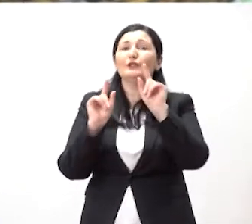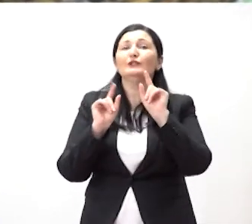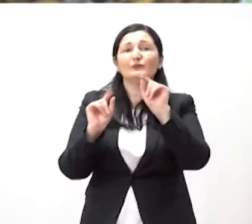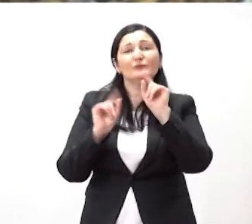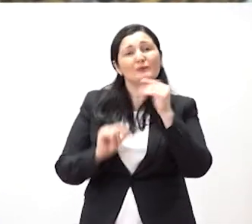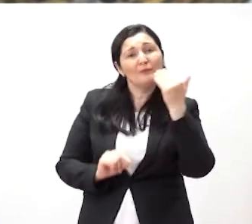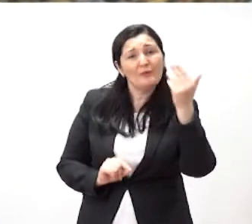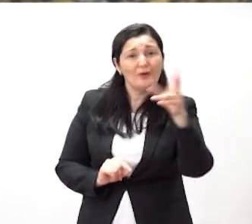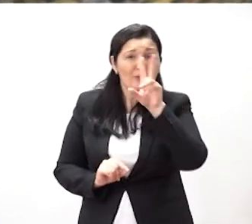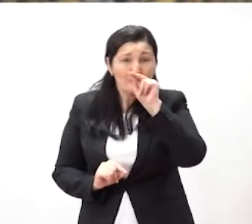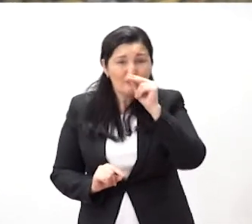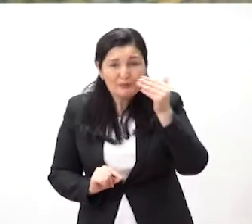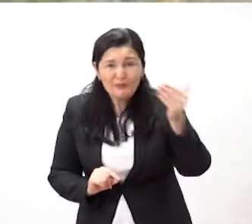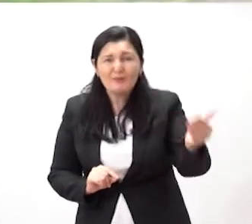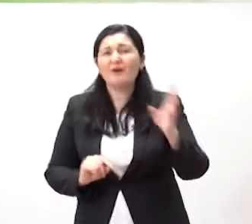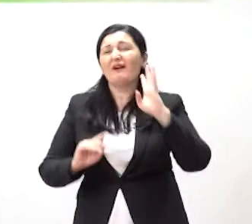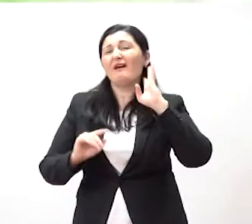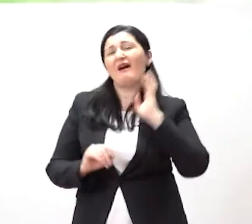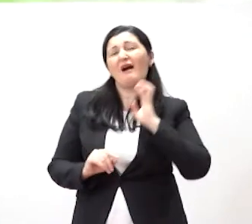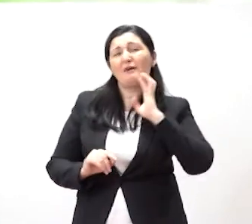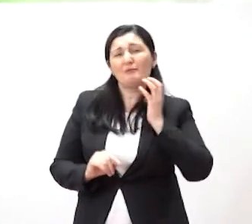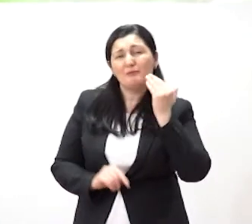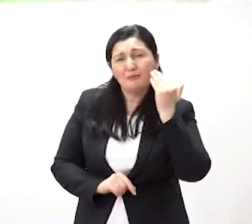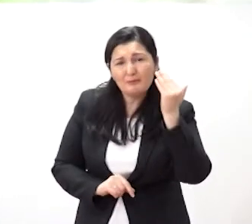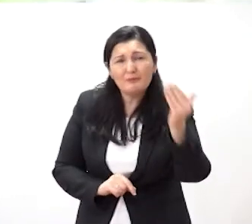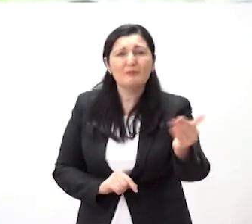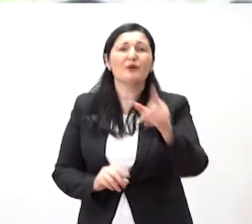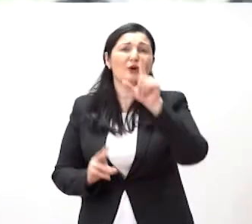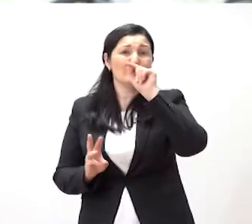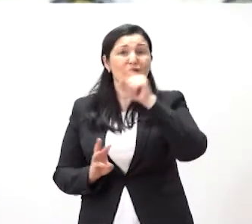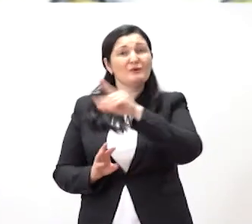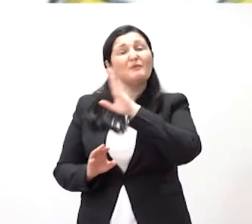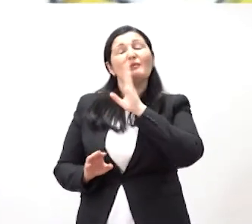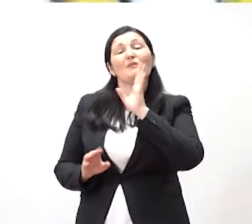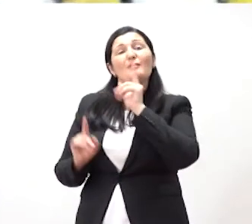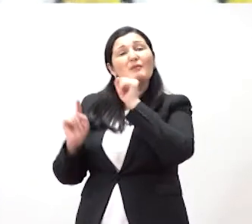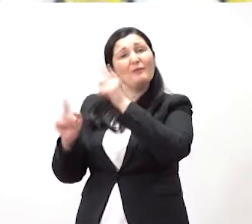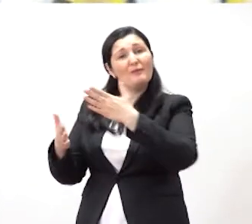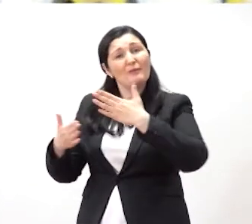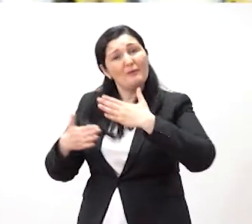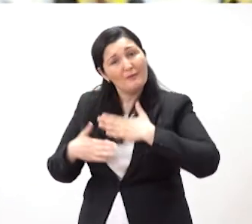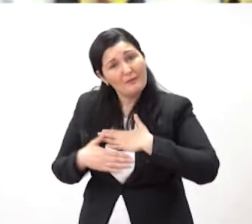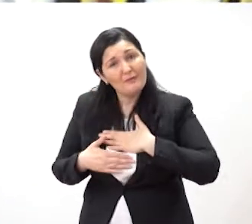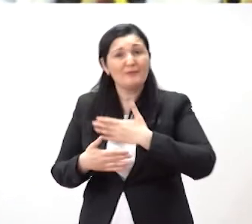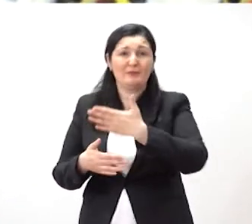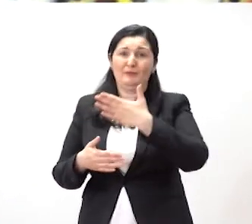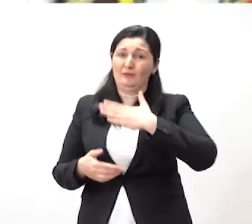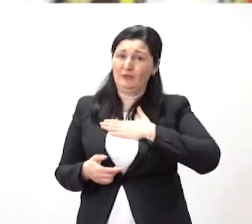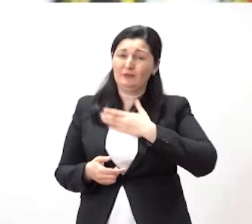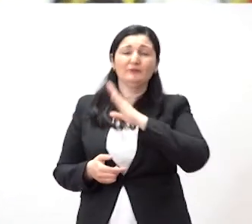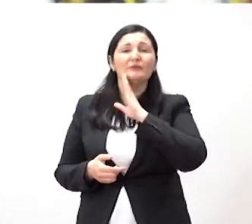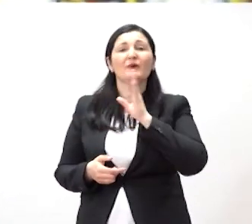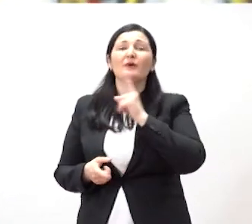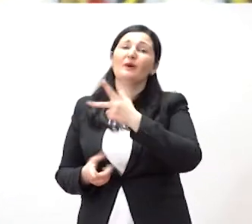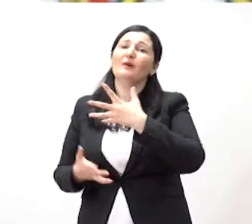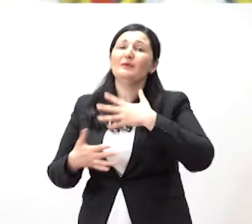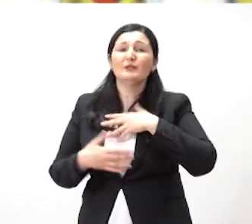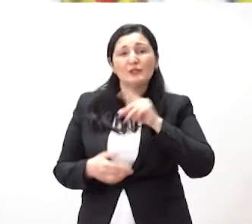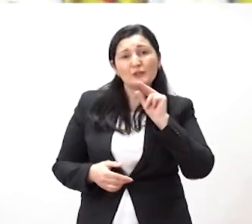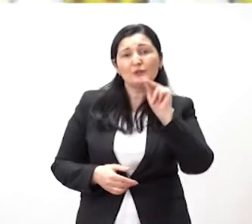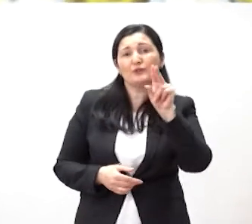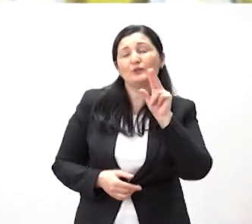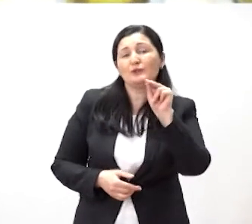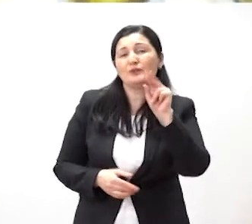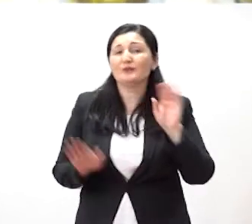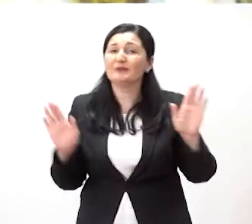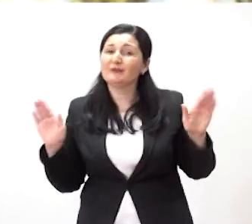چوجه مرغابی. آچه ما همین مرغ مرجان است. چی چی کردن